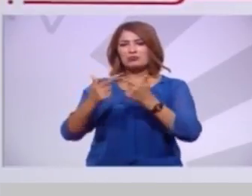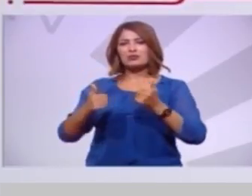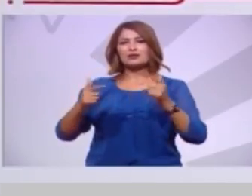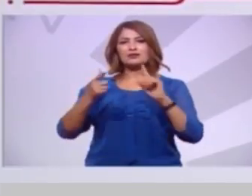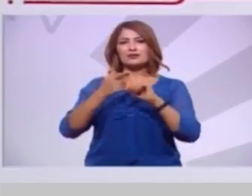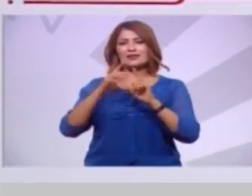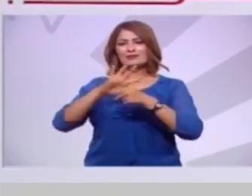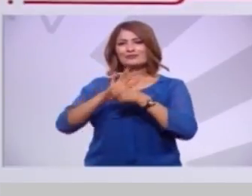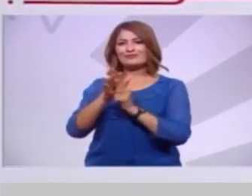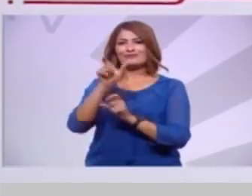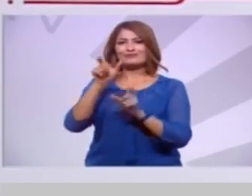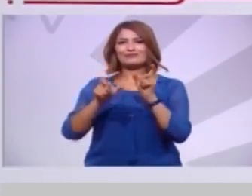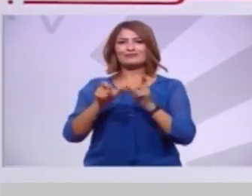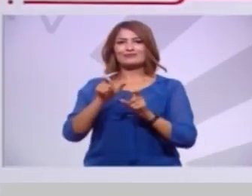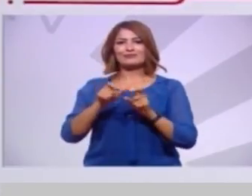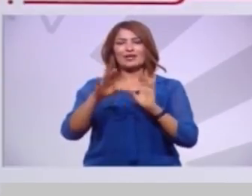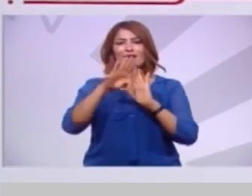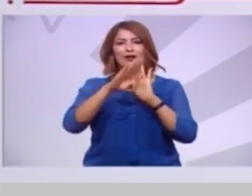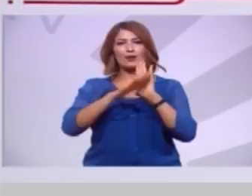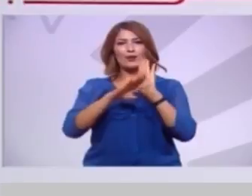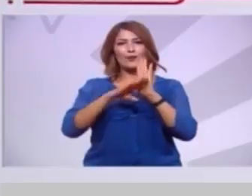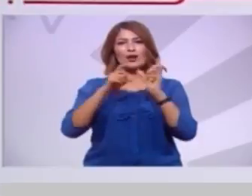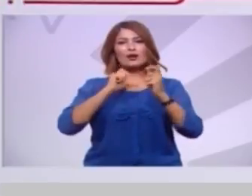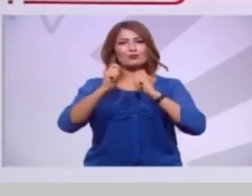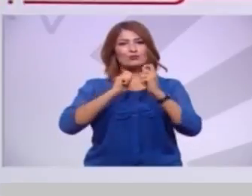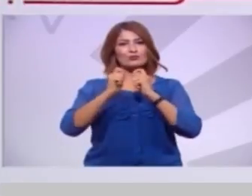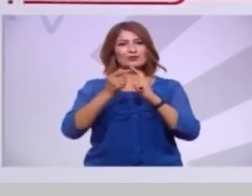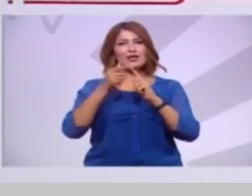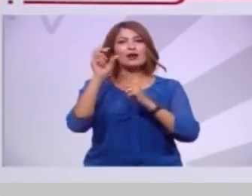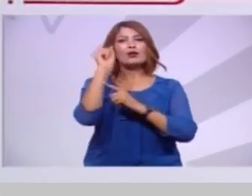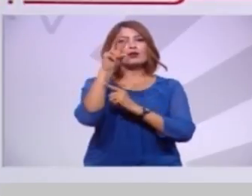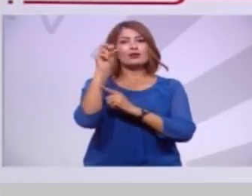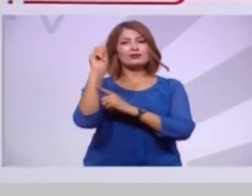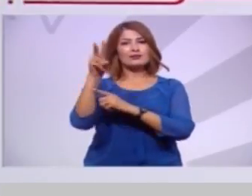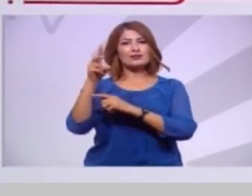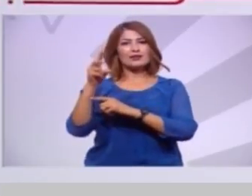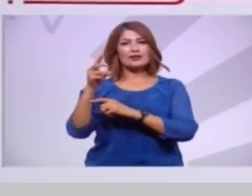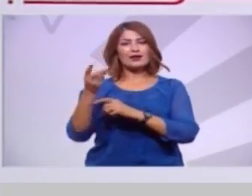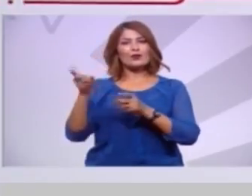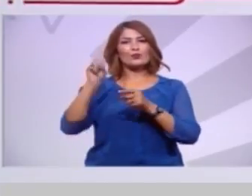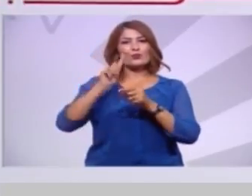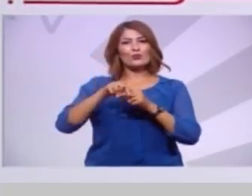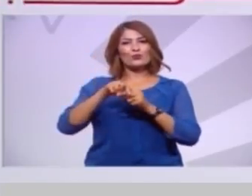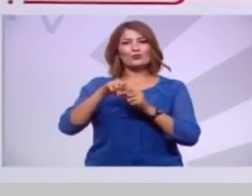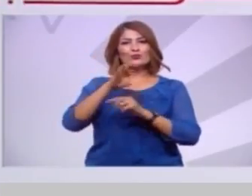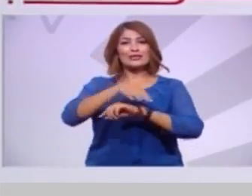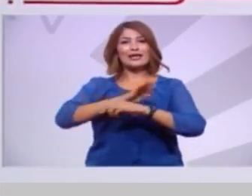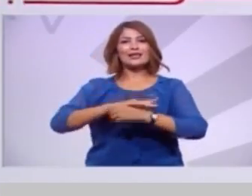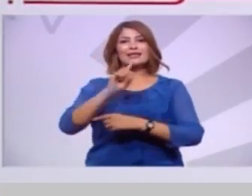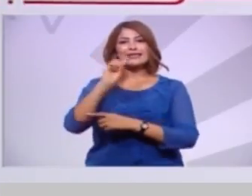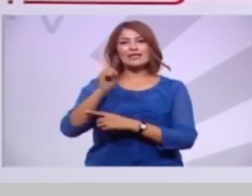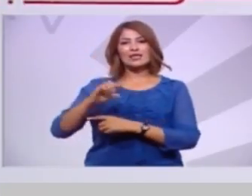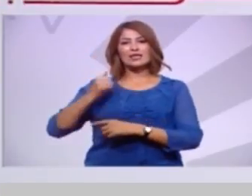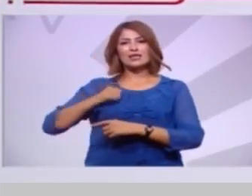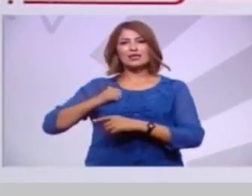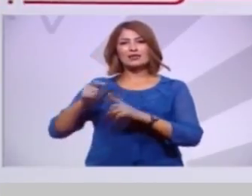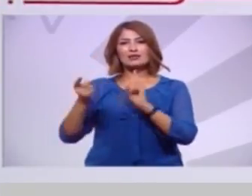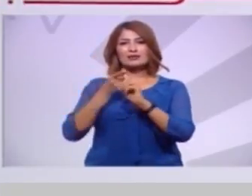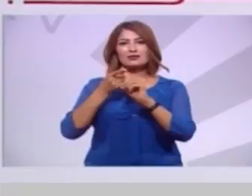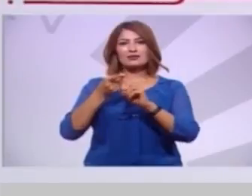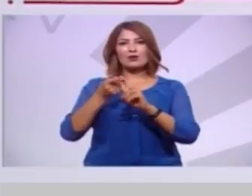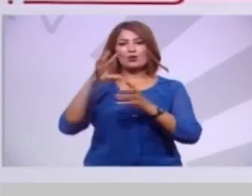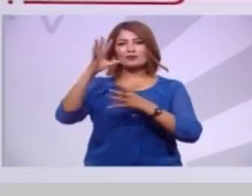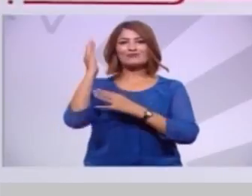بالنسبه للبرامج على مجال السياحه الجيد غوان تتمتع مناطق طبيعيه خلابه